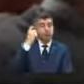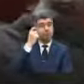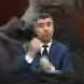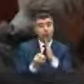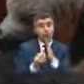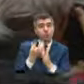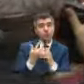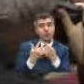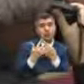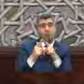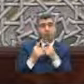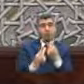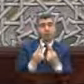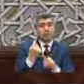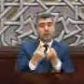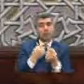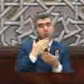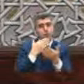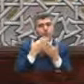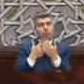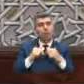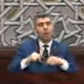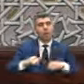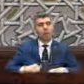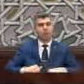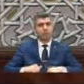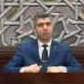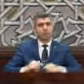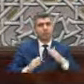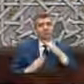نعبئوها، وهذا الشيء علاش حنا تنشتغلوا هذه القضية ديال شكرا.